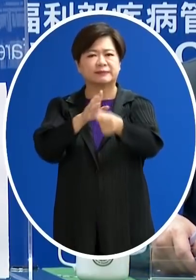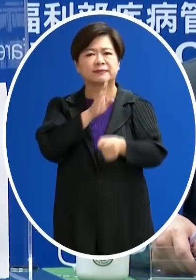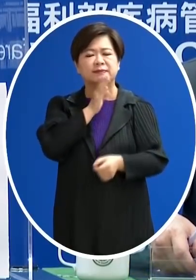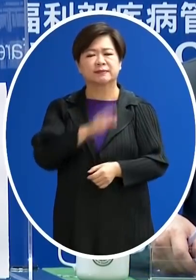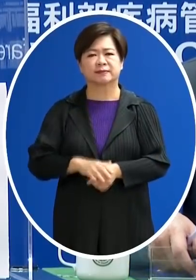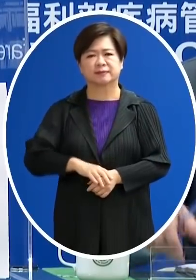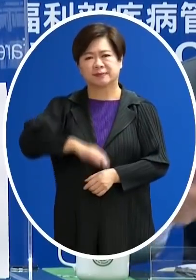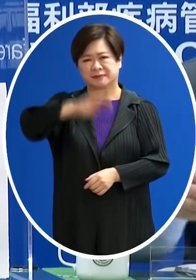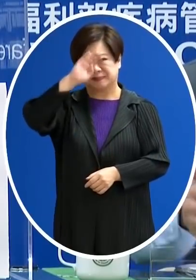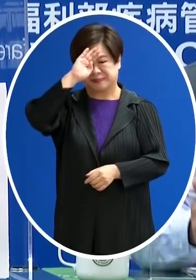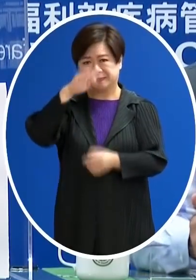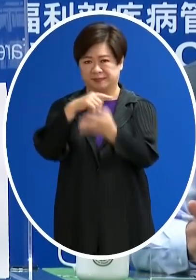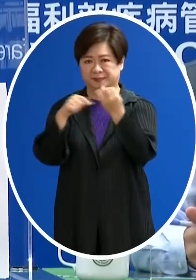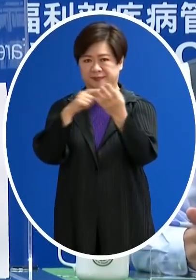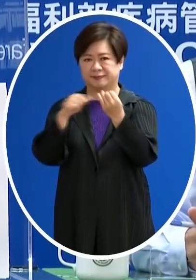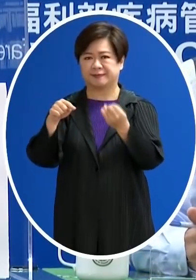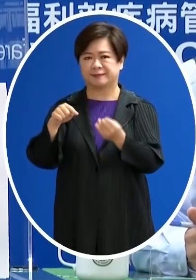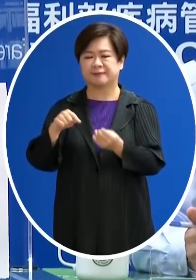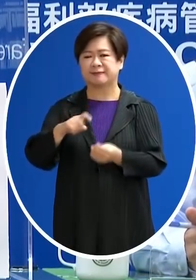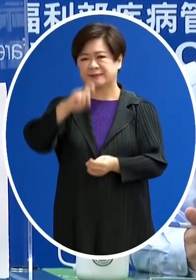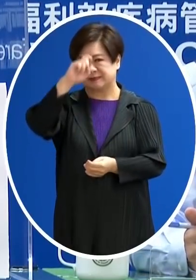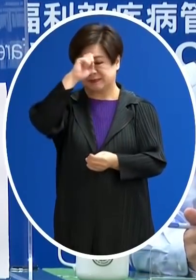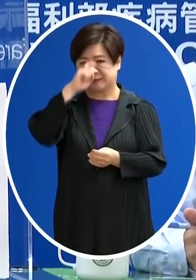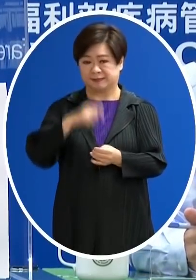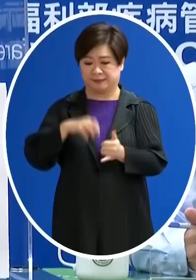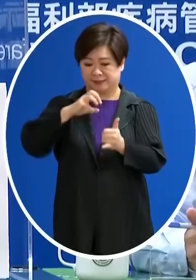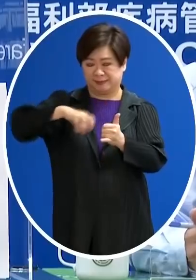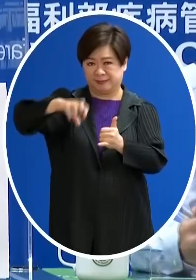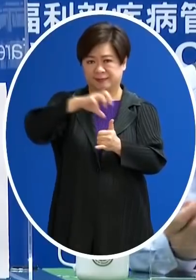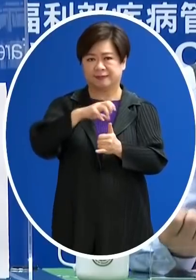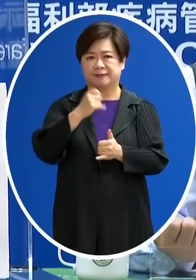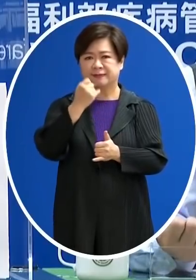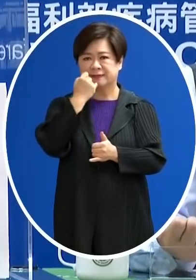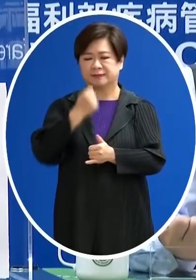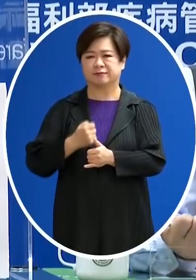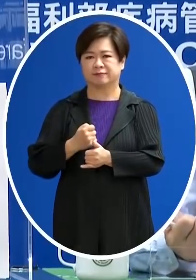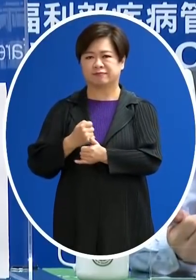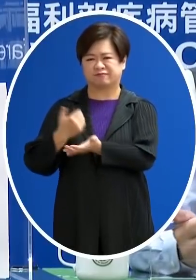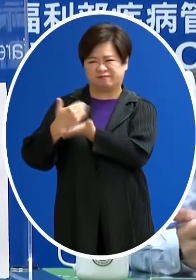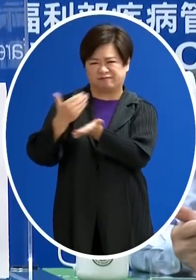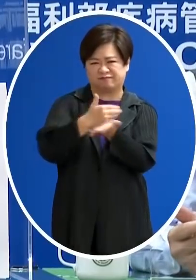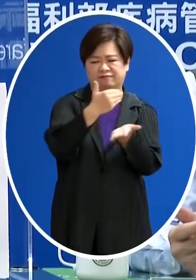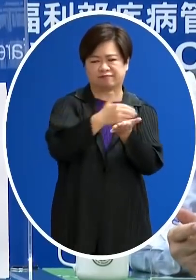够哈渐渐的哈一个一个哈县市啊能够把它控制下来。